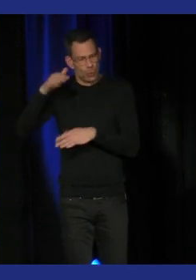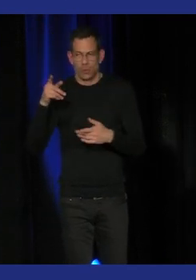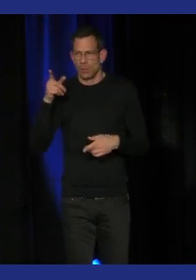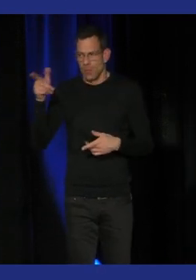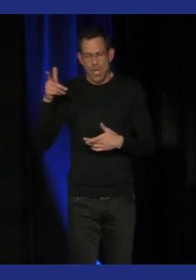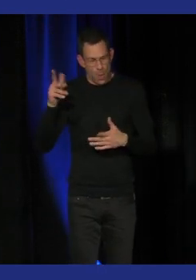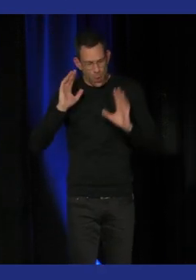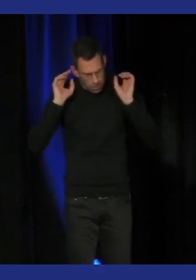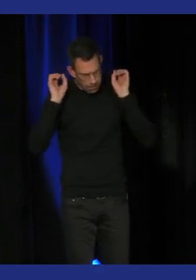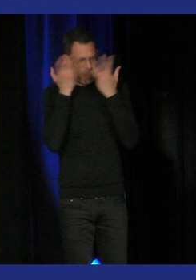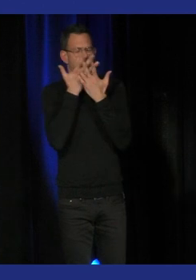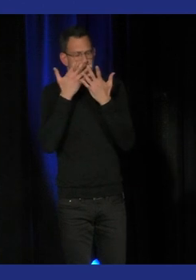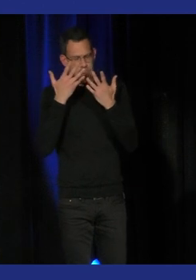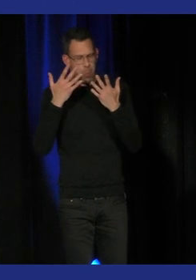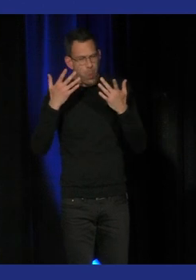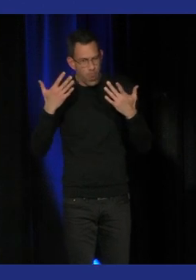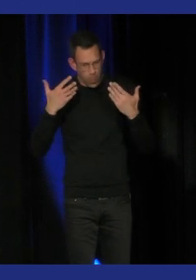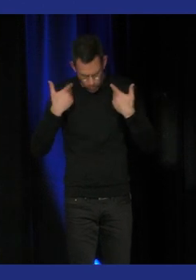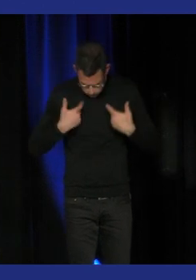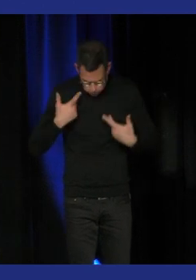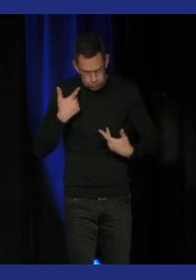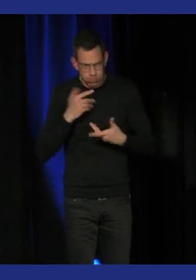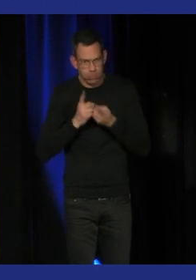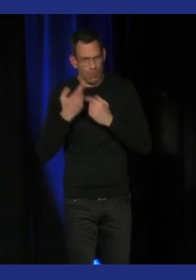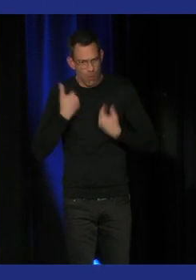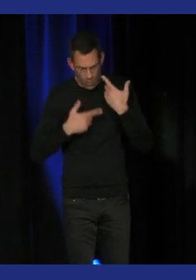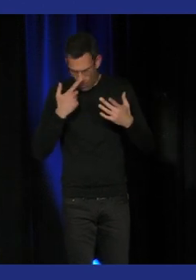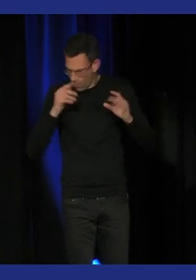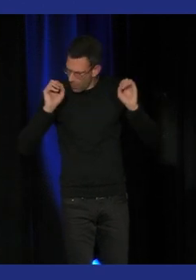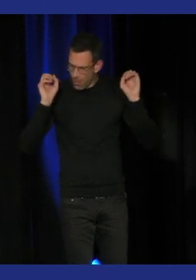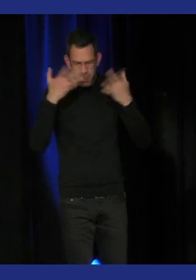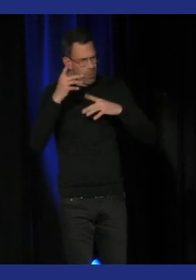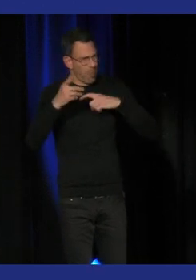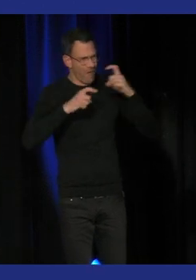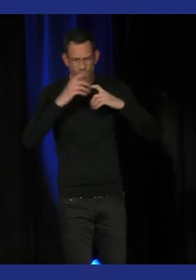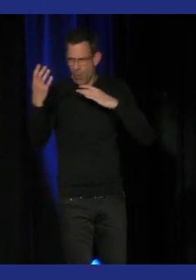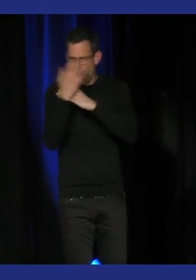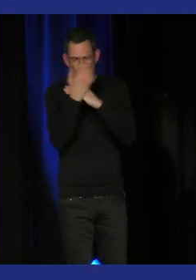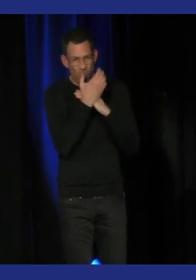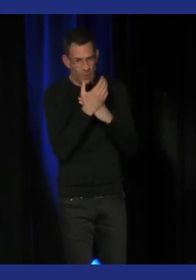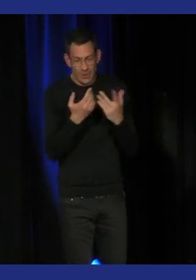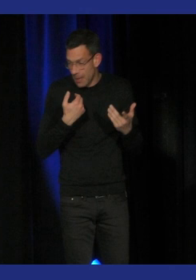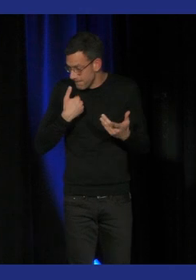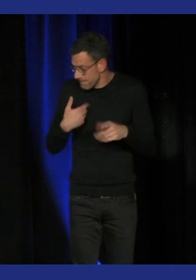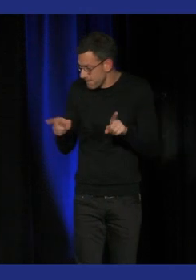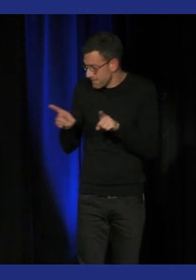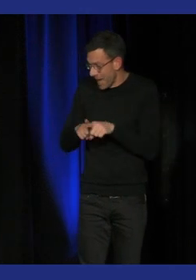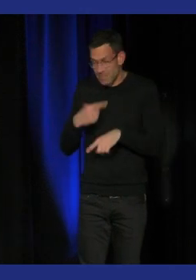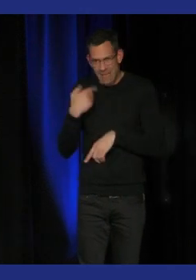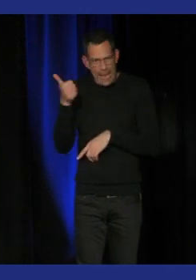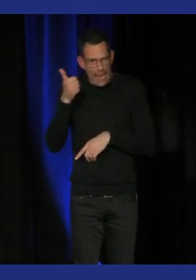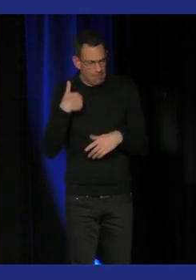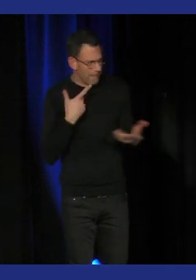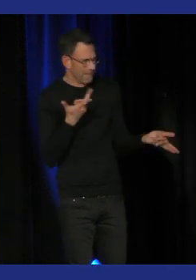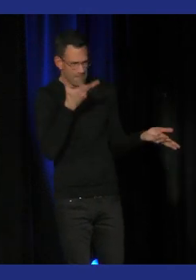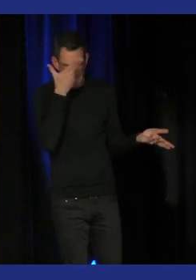de violence du fait d'être devenue handicapée et que, tout comme moi, elle ne comprenait pas forcément ce qui se